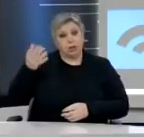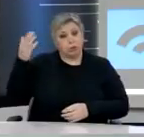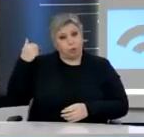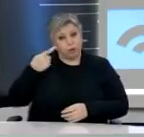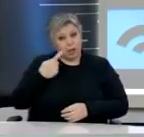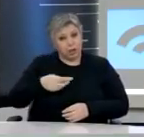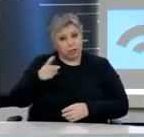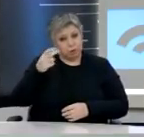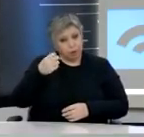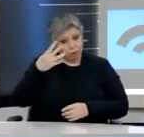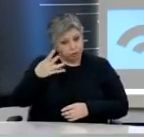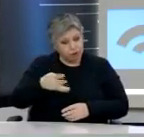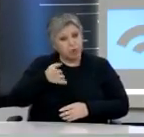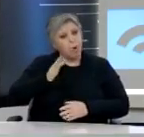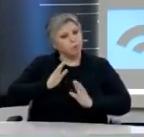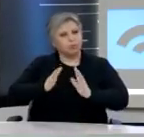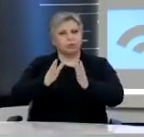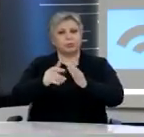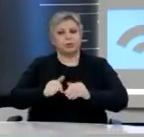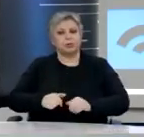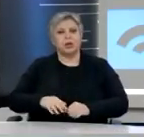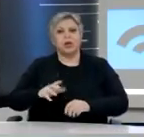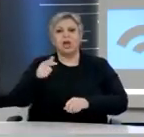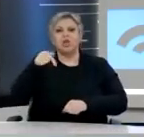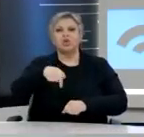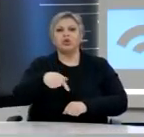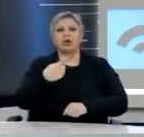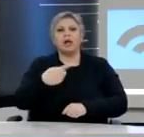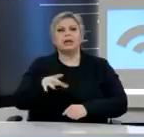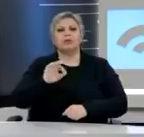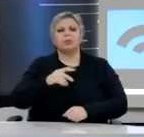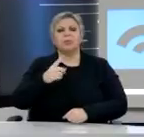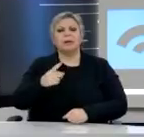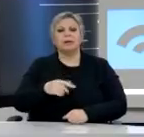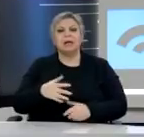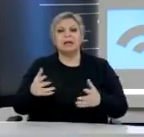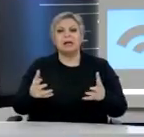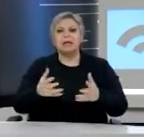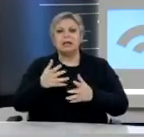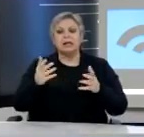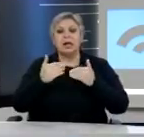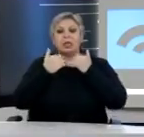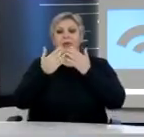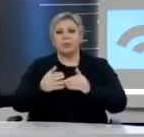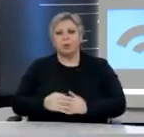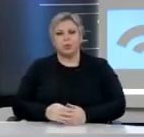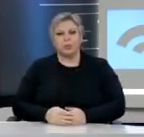χαρά. Με 151 τώρα δεν θα έχεις πολιτική νομιμοποίηση, θα είσαι κουρελού. Αυτό λέτε. Αυτά είναι τα επιχειρήματά